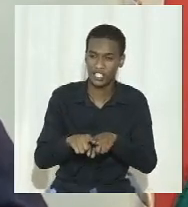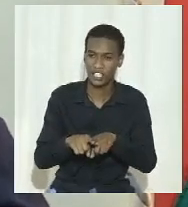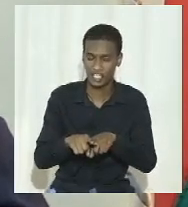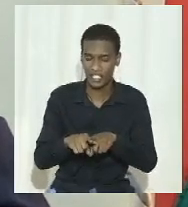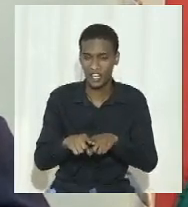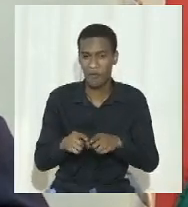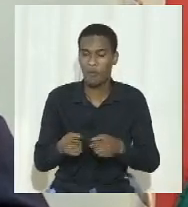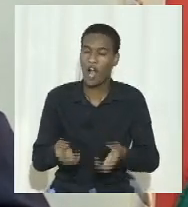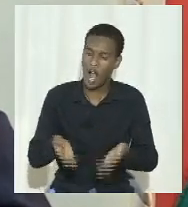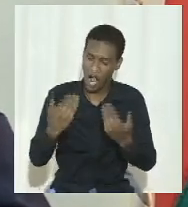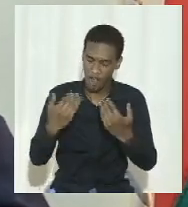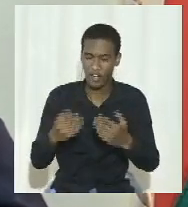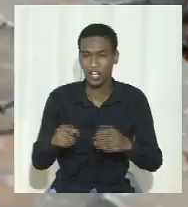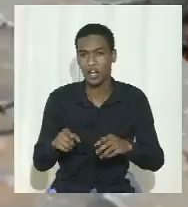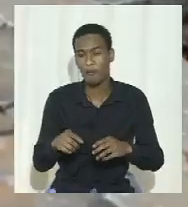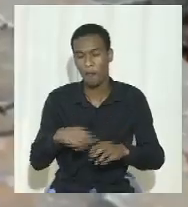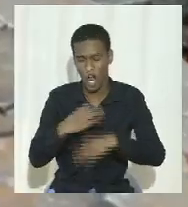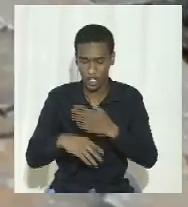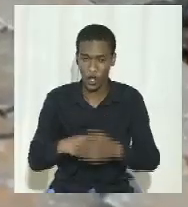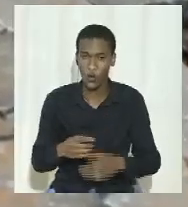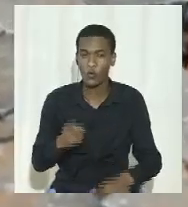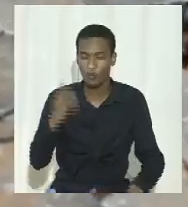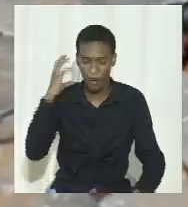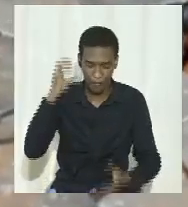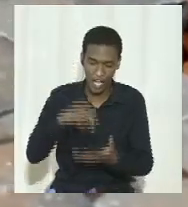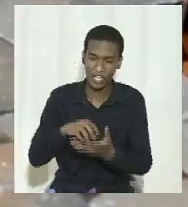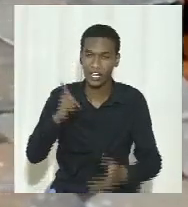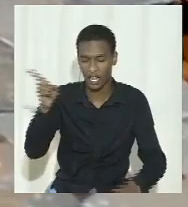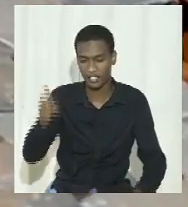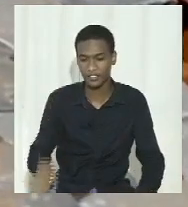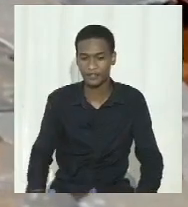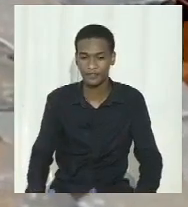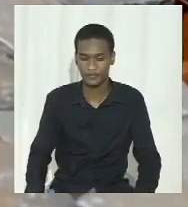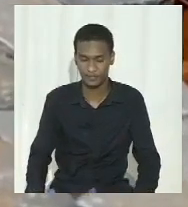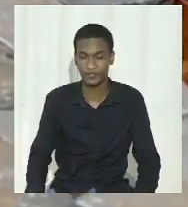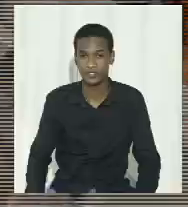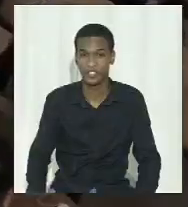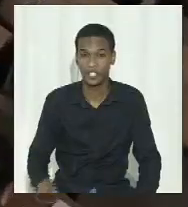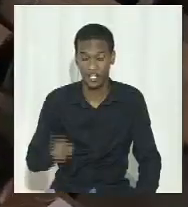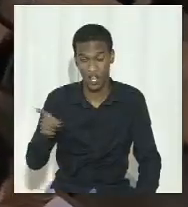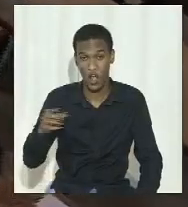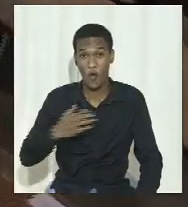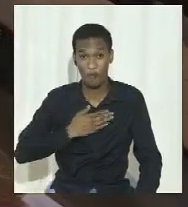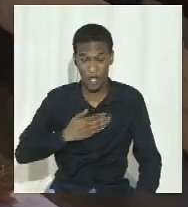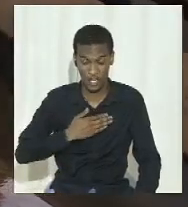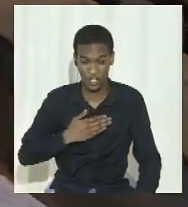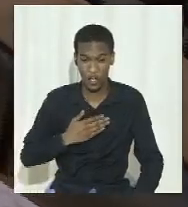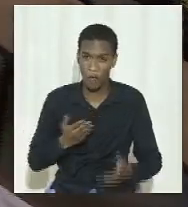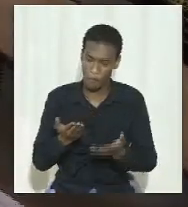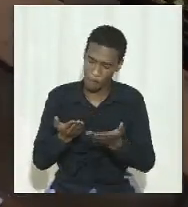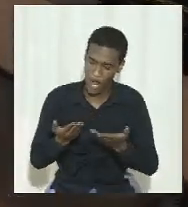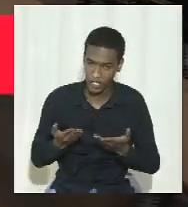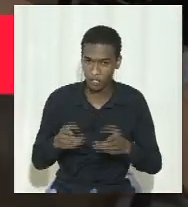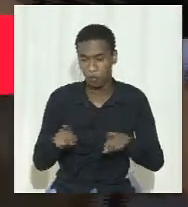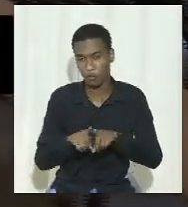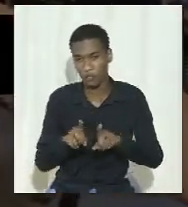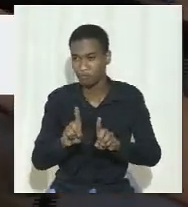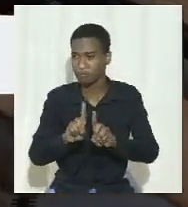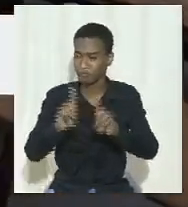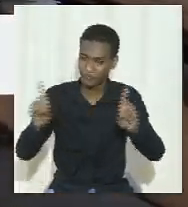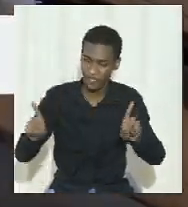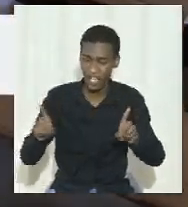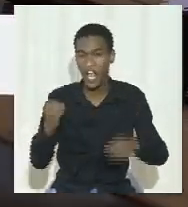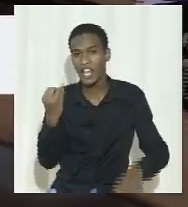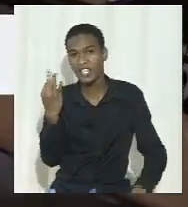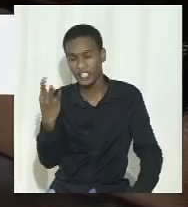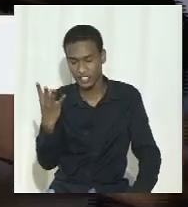any amin'ny fanaovana stage. Manaja ny fepetra ara-pahasalamana avokoa ny mpianatra toy ny isa ao an-dakilasy izay tsy